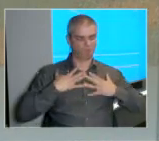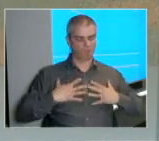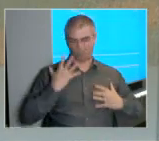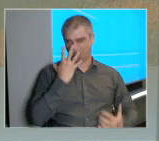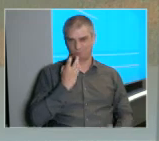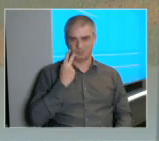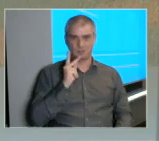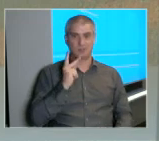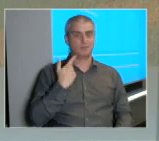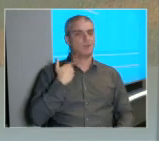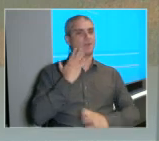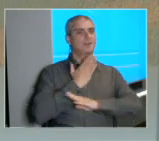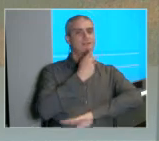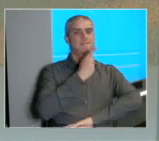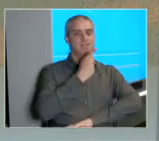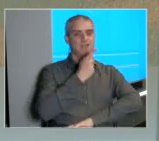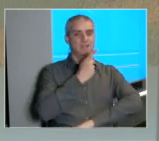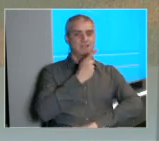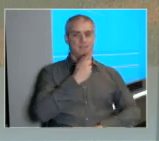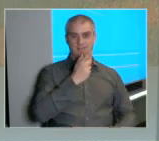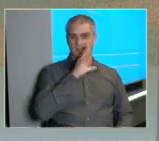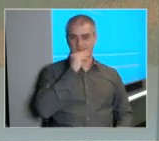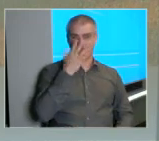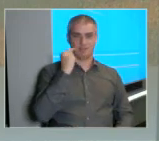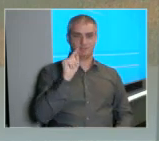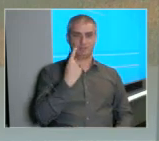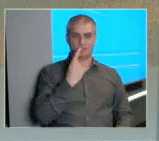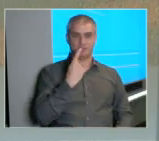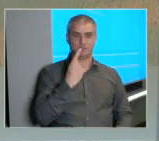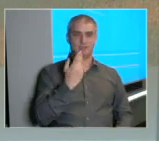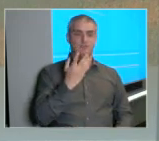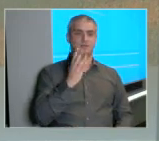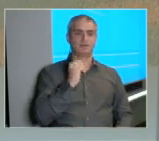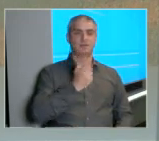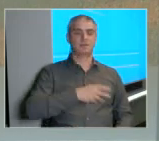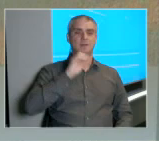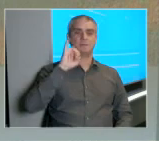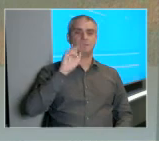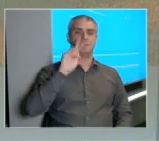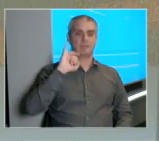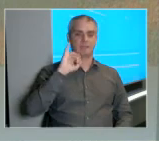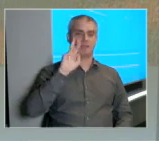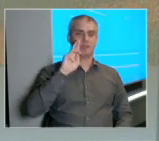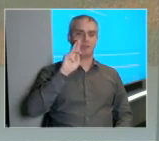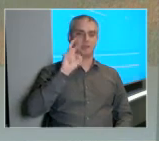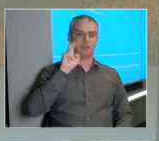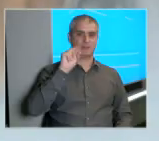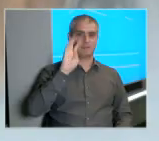הרגשה ירודה יותר. נפנה לין ועטיב, שוחחתי לפני שעה קלה, מין ועטיב, עם מיקי ורוני ענבר, שימו